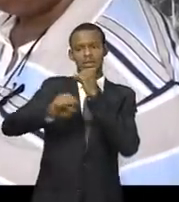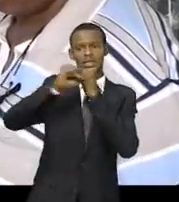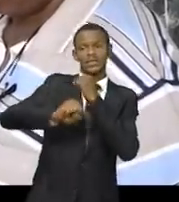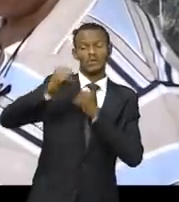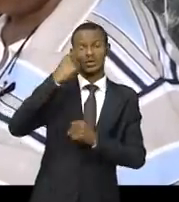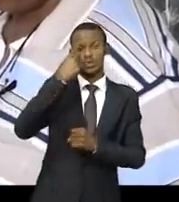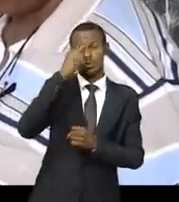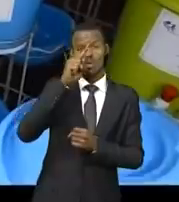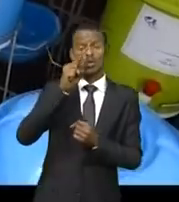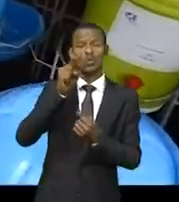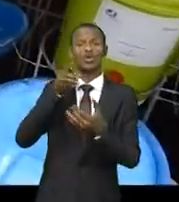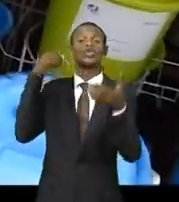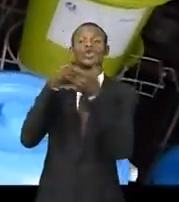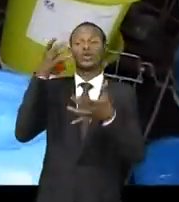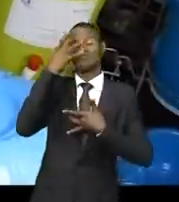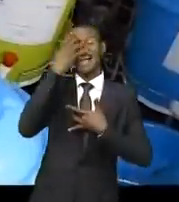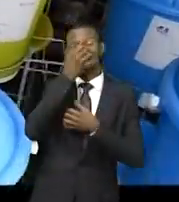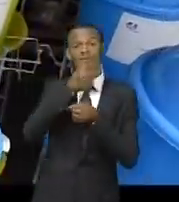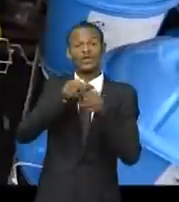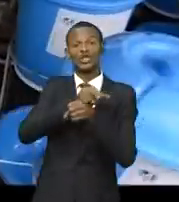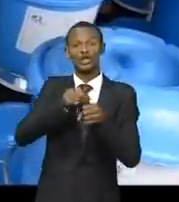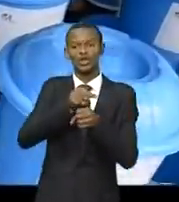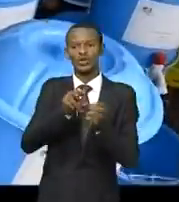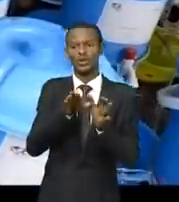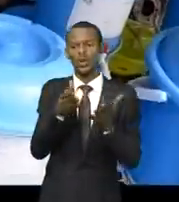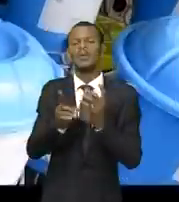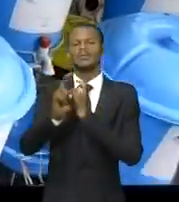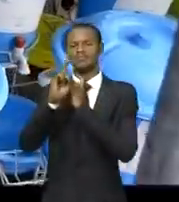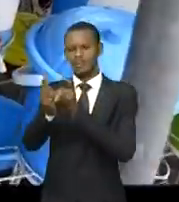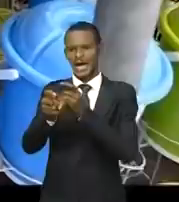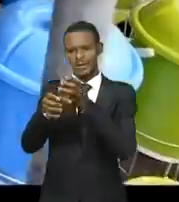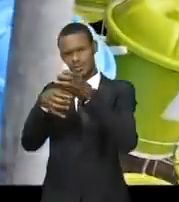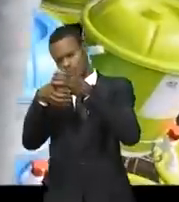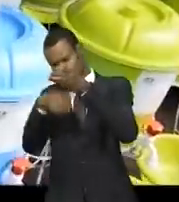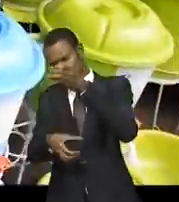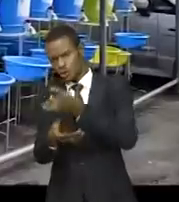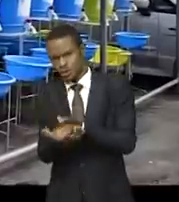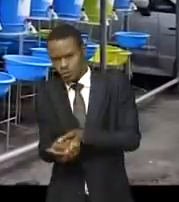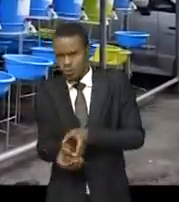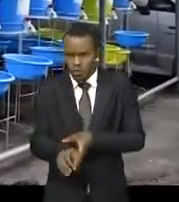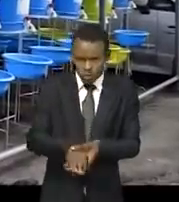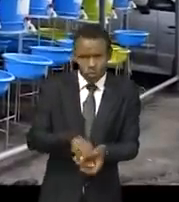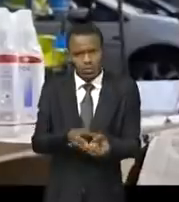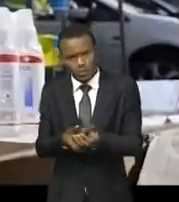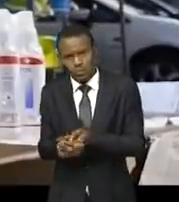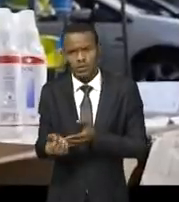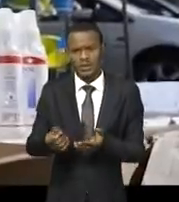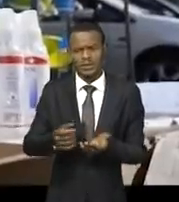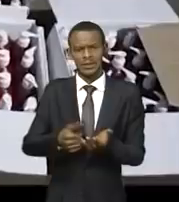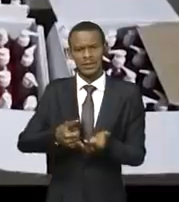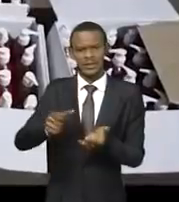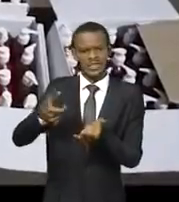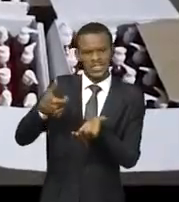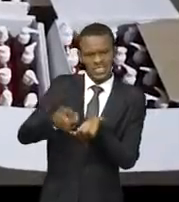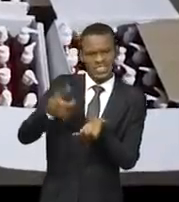Un dispositif composé de matériel pour freiner la propagation de la maladie à COVID-19. Lave-main, gel